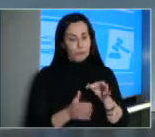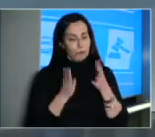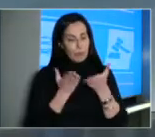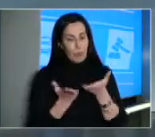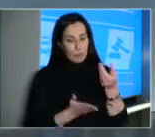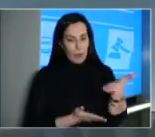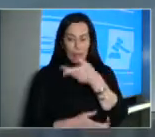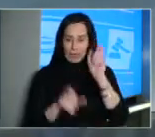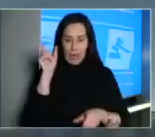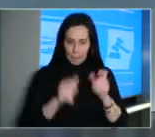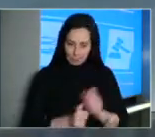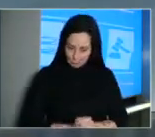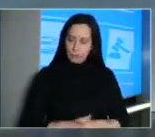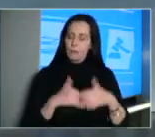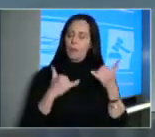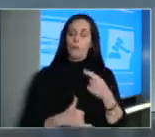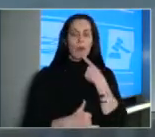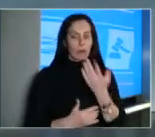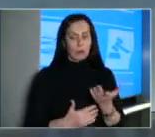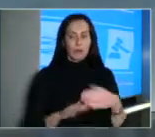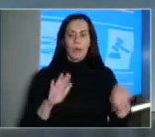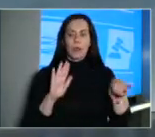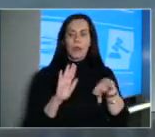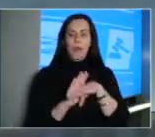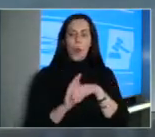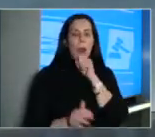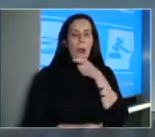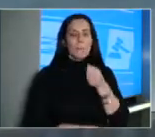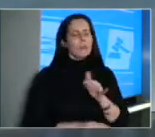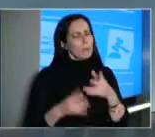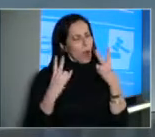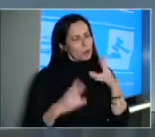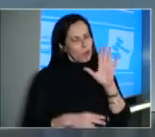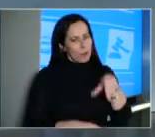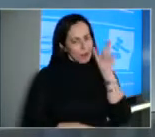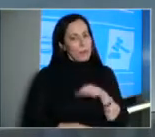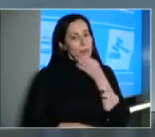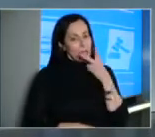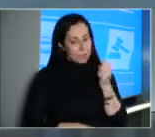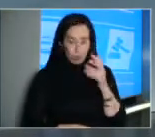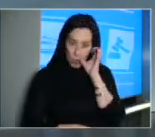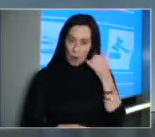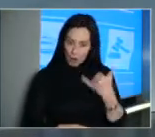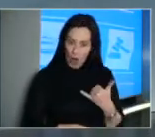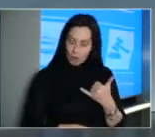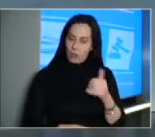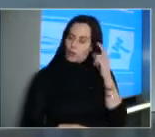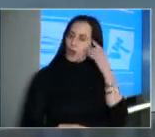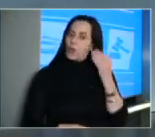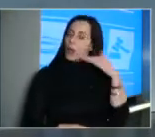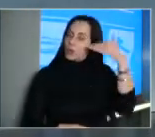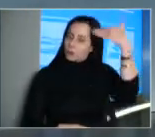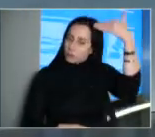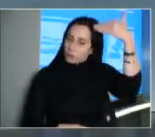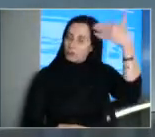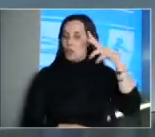אתכם, האזרחים. היום נדבר על חוק הפנסיה. למה חשוב שגם אנשים בני 20 שצופים בנו יחשבו טוב על מה שהולך